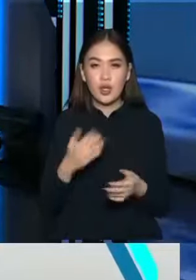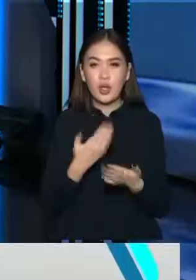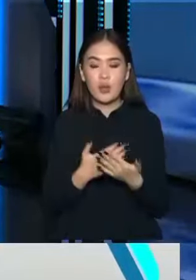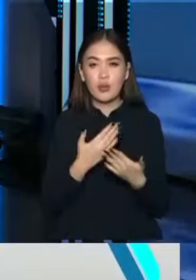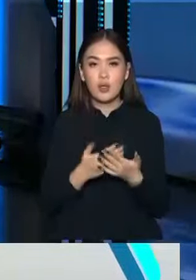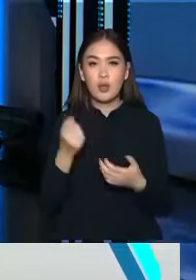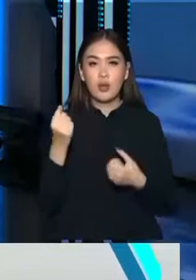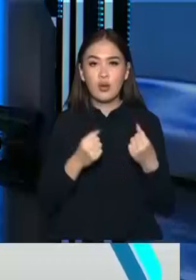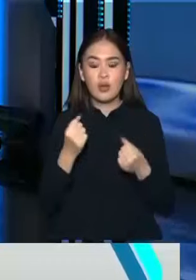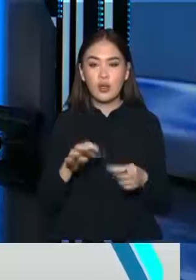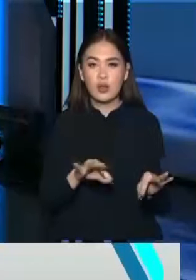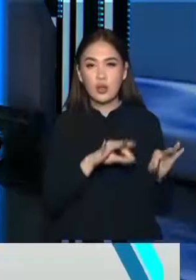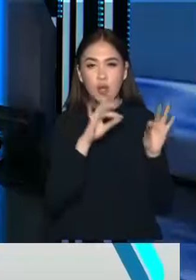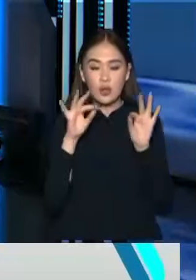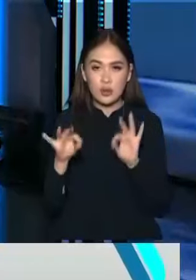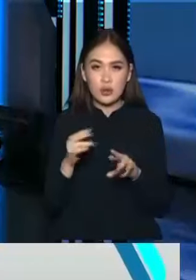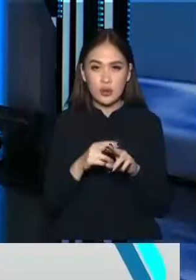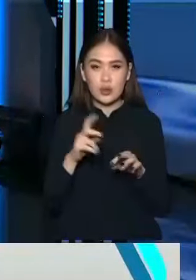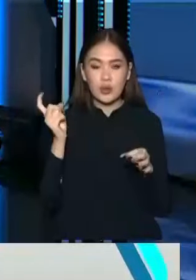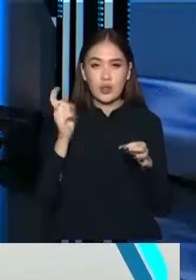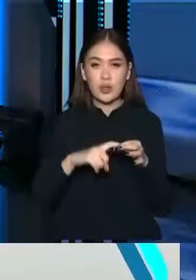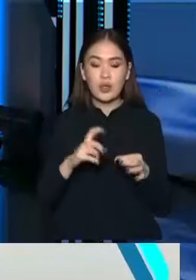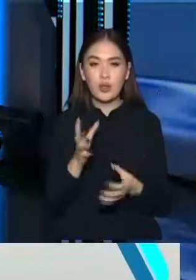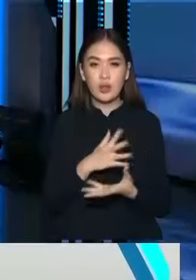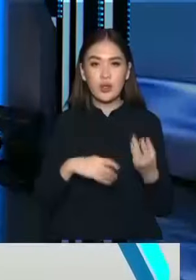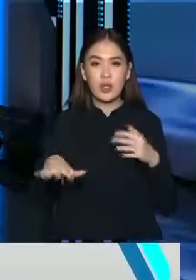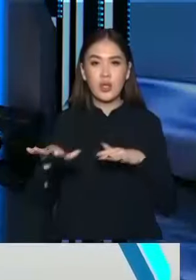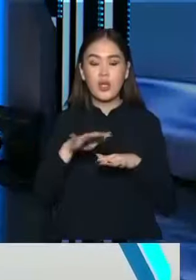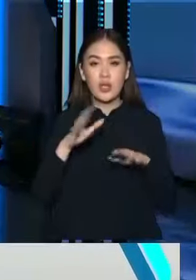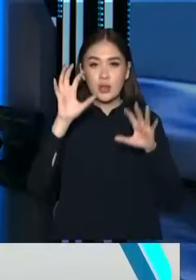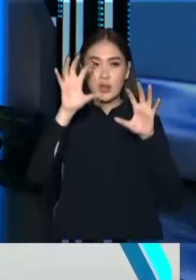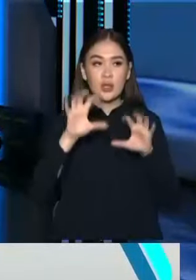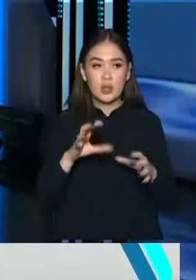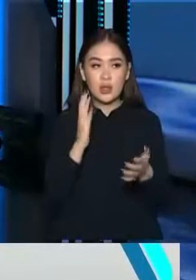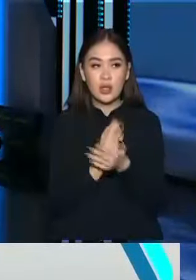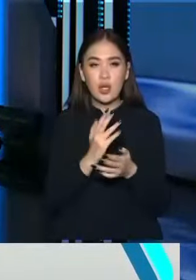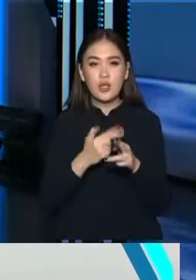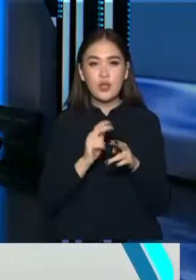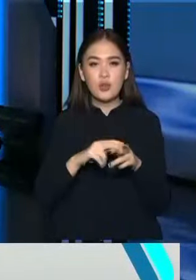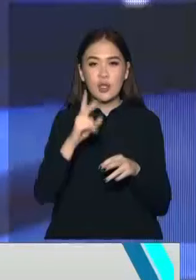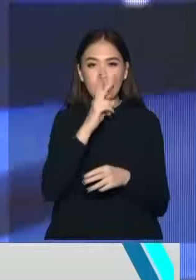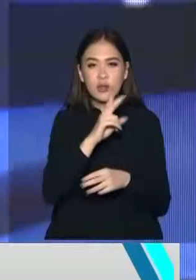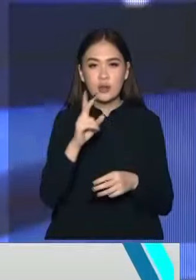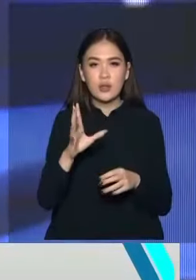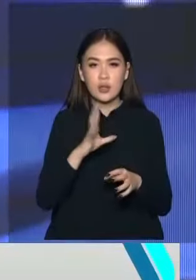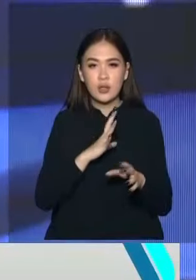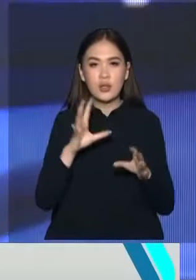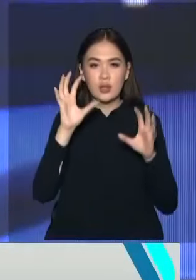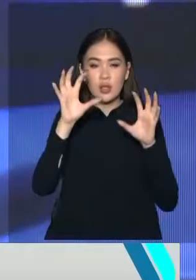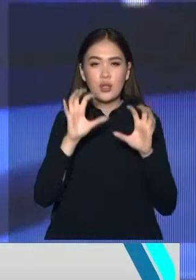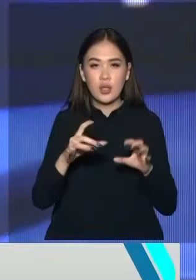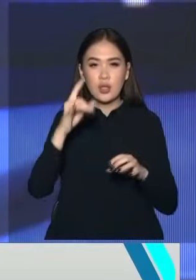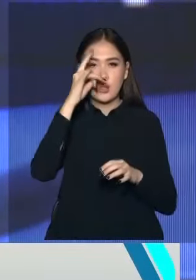де көлік құралы тіркеу елінде заңды түрде тіркелген болса, оны заңды түрде жаңды жолмен Қазақстан